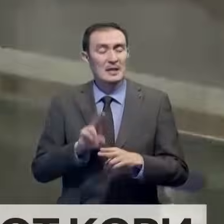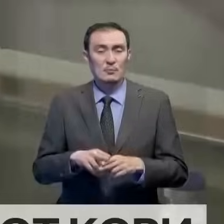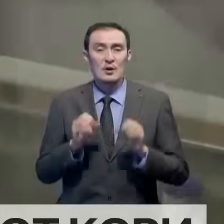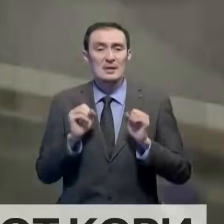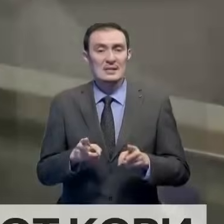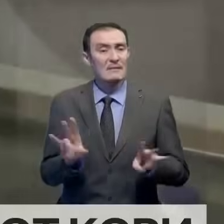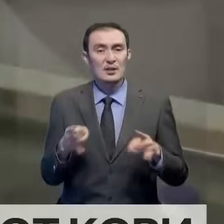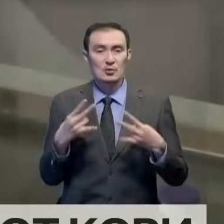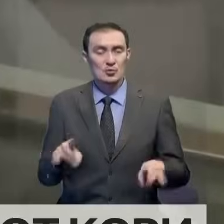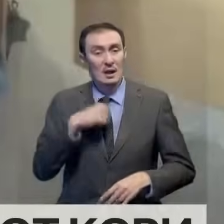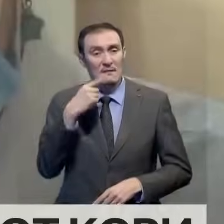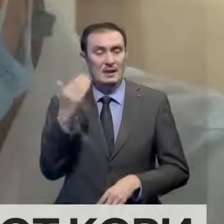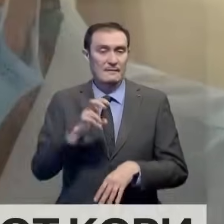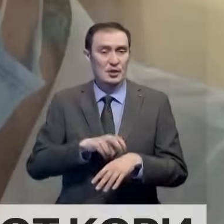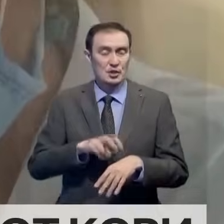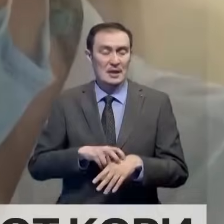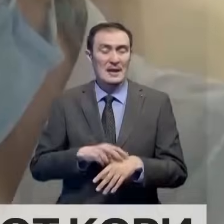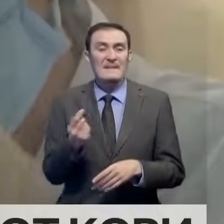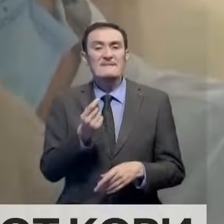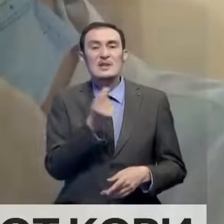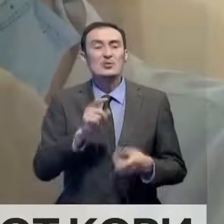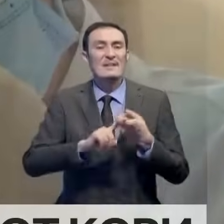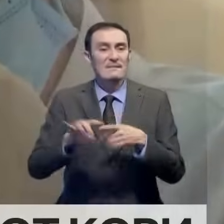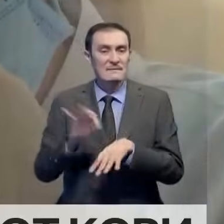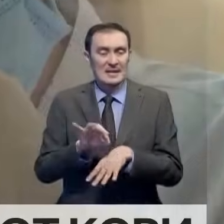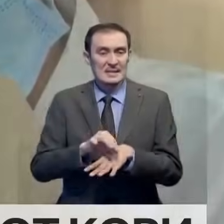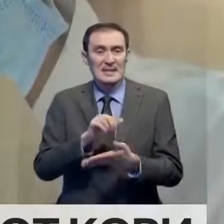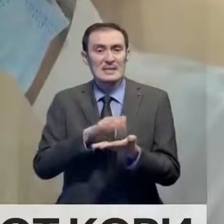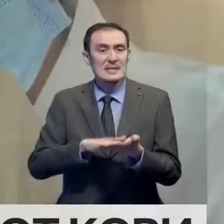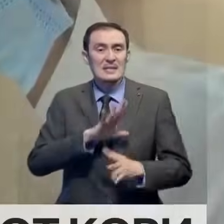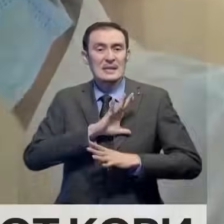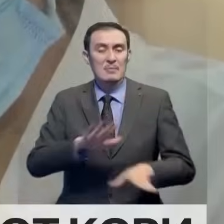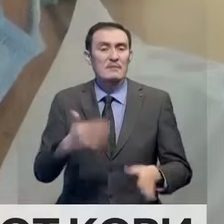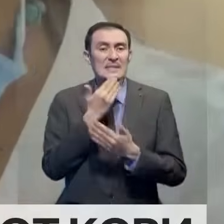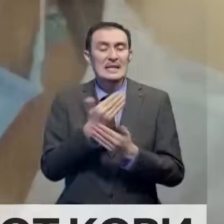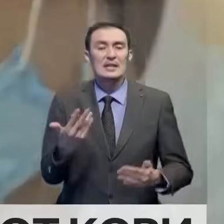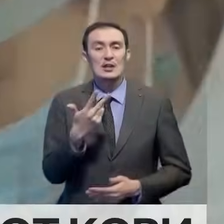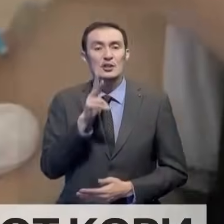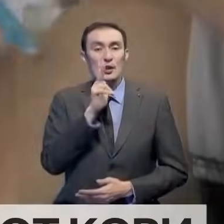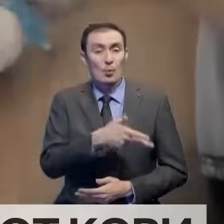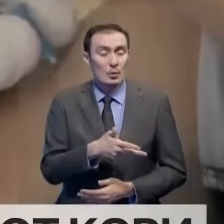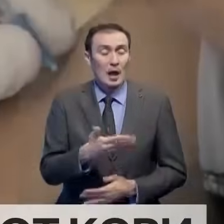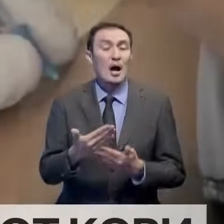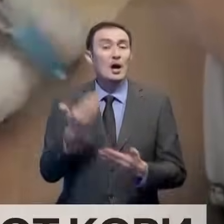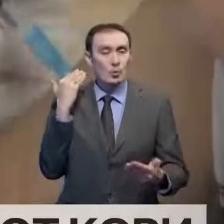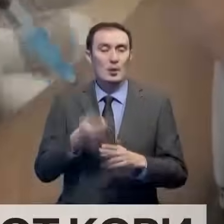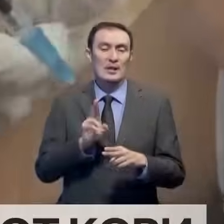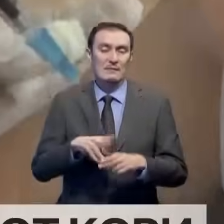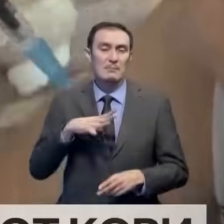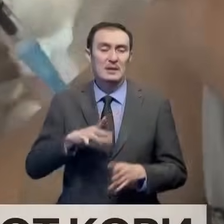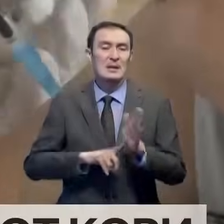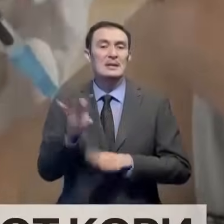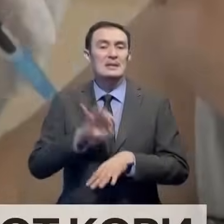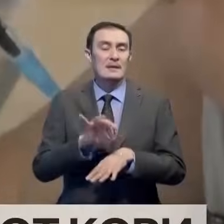опасно, говорят медики. К слову, вирусная инфекция не регистрировалась в регионе последние 3 года. До этого вспышка была